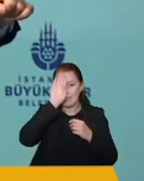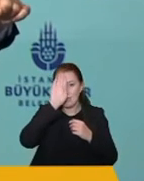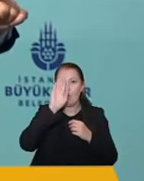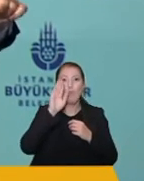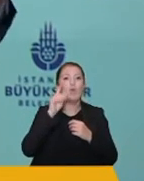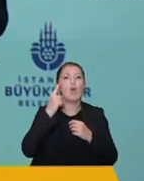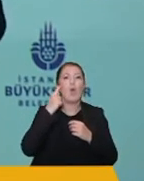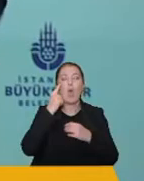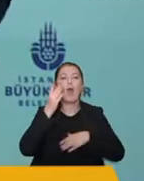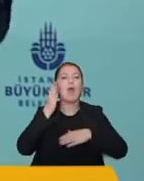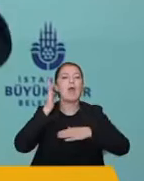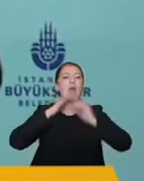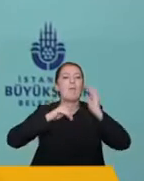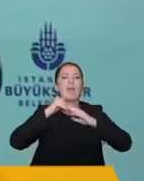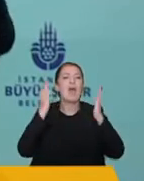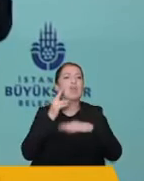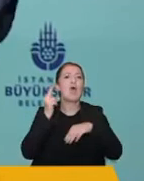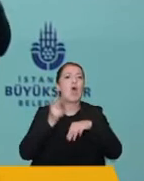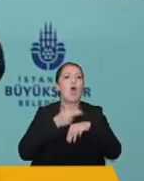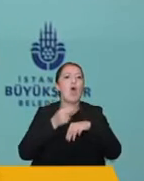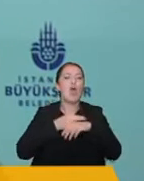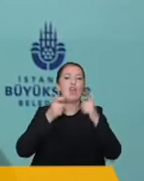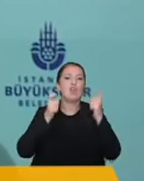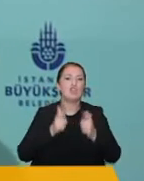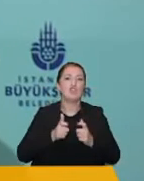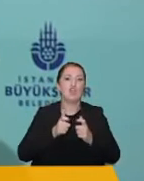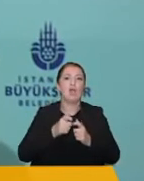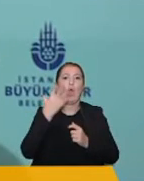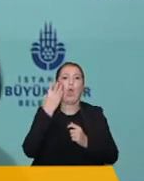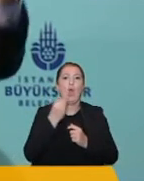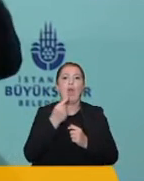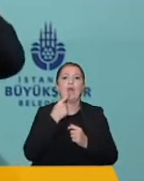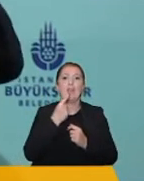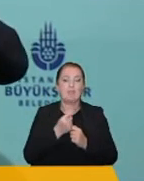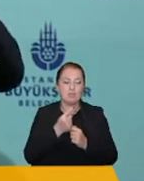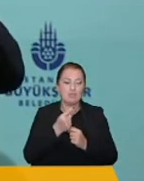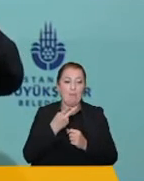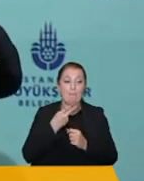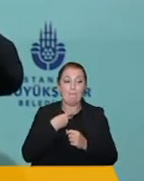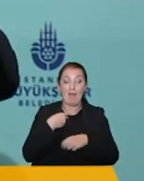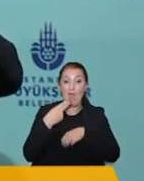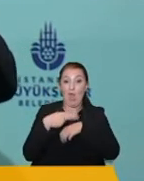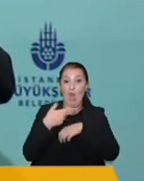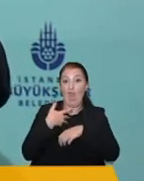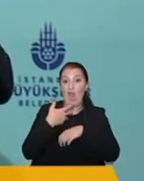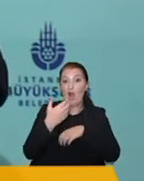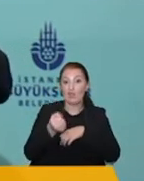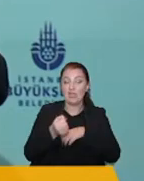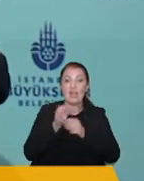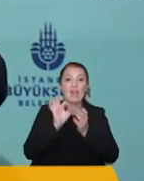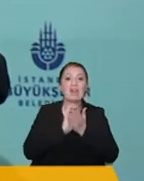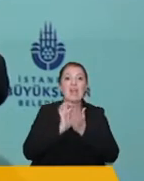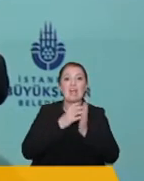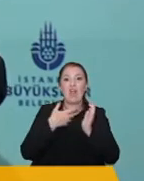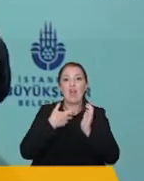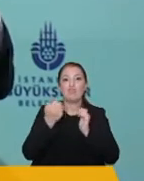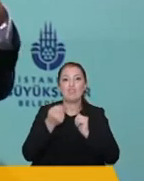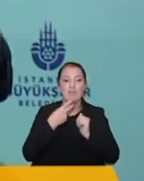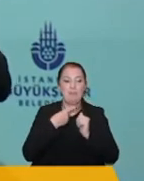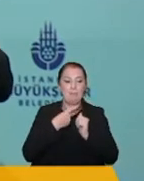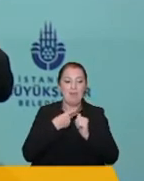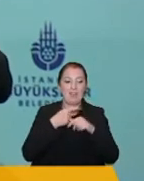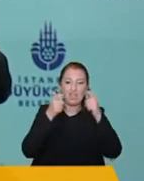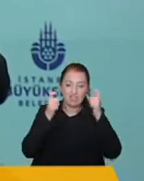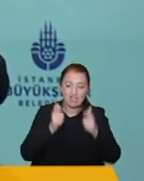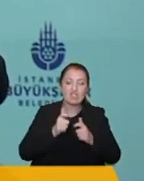yatay yapılaşmada en örnek şehri, Türkiye'nin en örnek şehri olarak vermiştir. Benden örnek alacaksınız, ders alacaksınız benden.